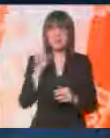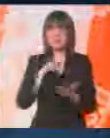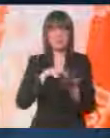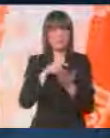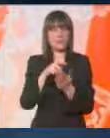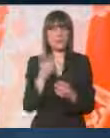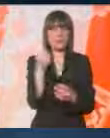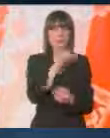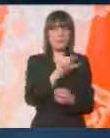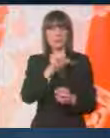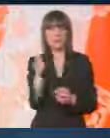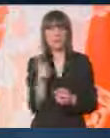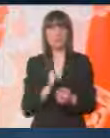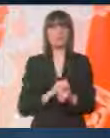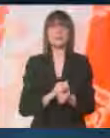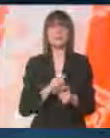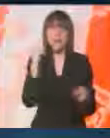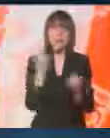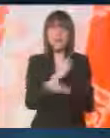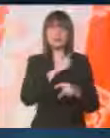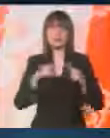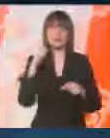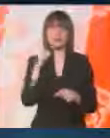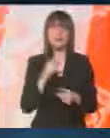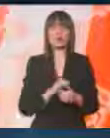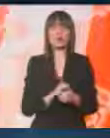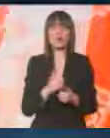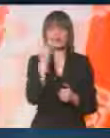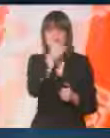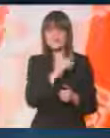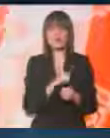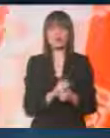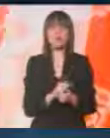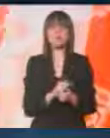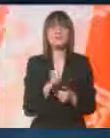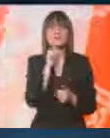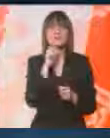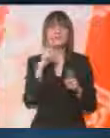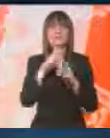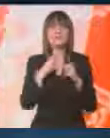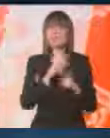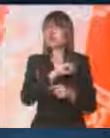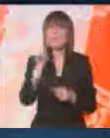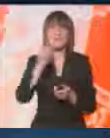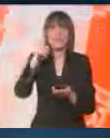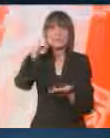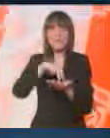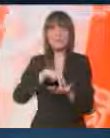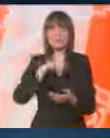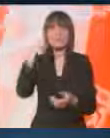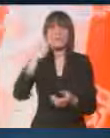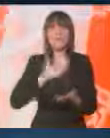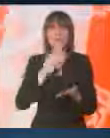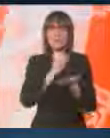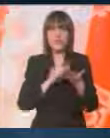jedno sa drugim. Baš zbog toga što iz Insajdera nikada niko nije stajao. Stajao samo naši